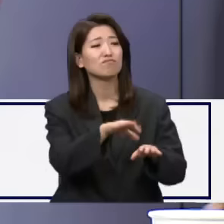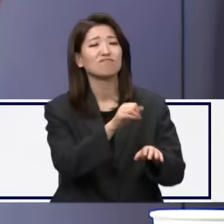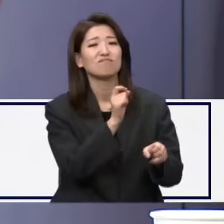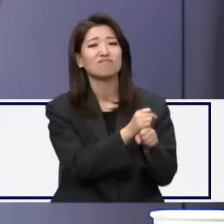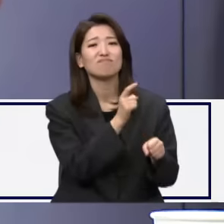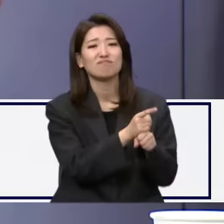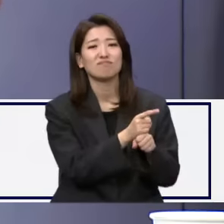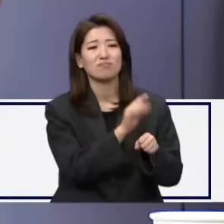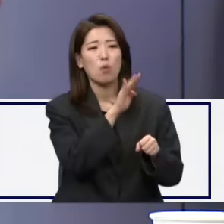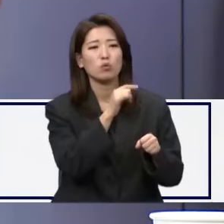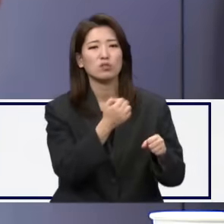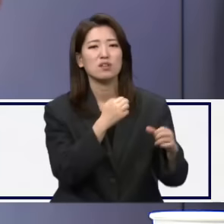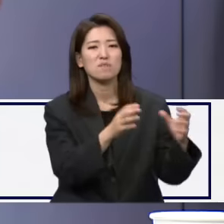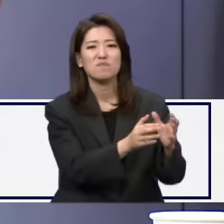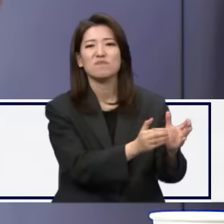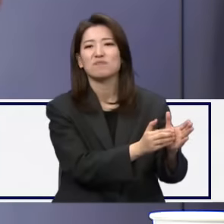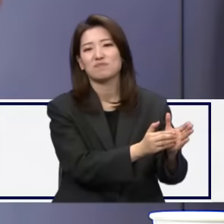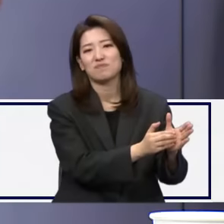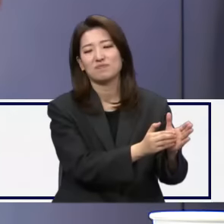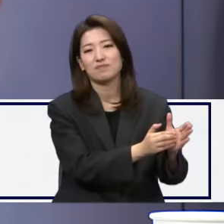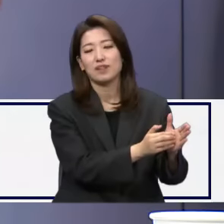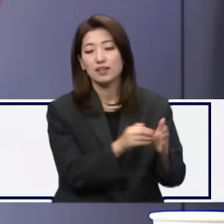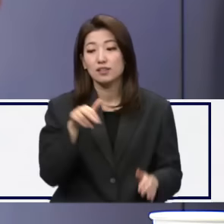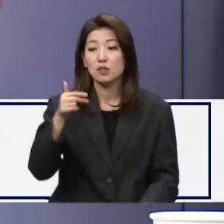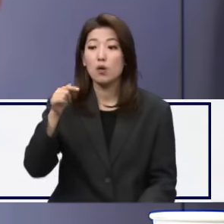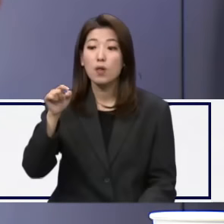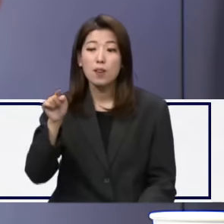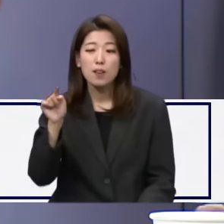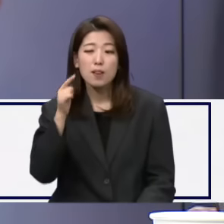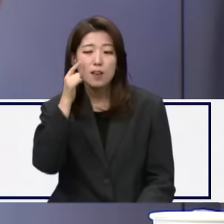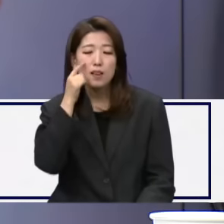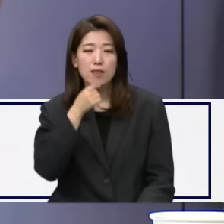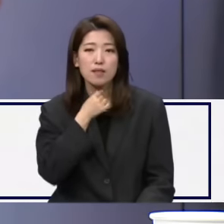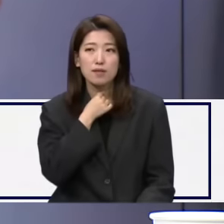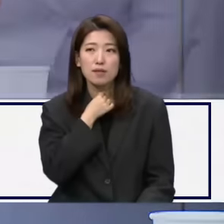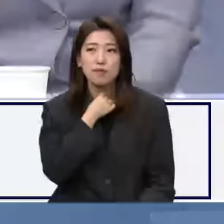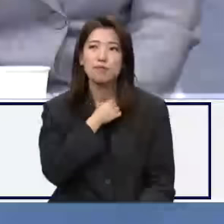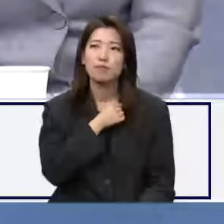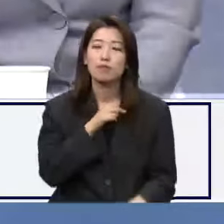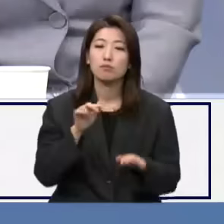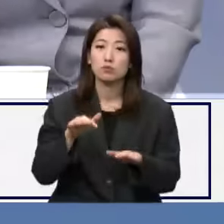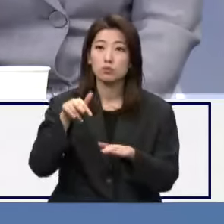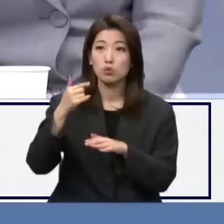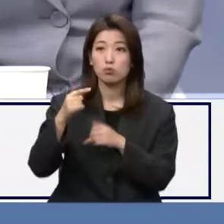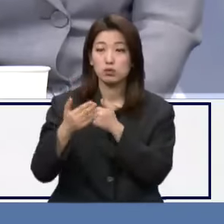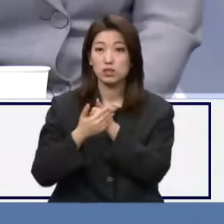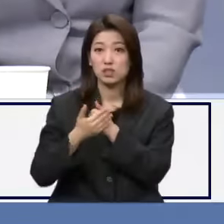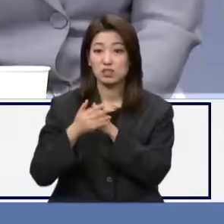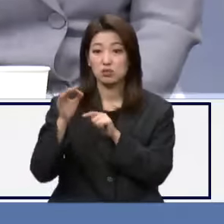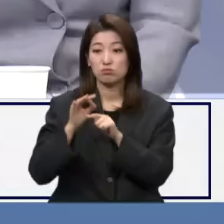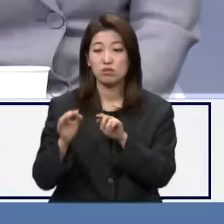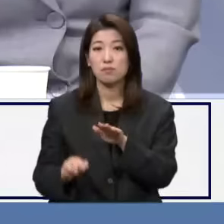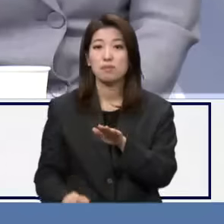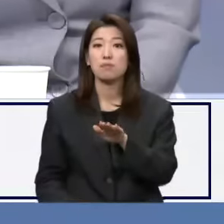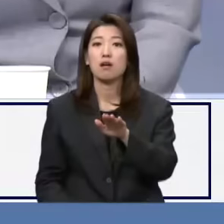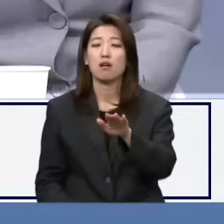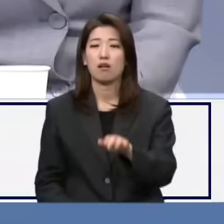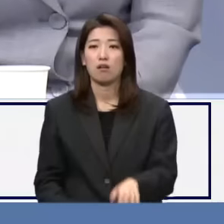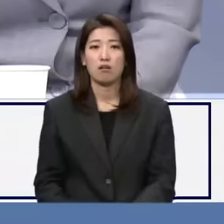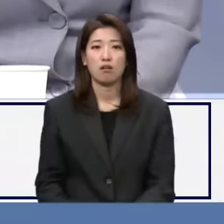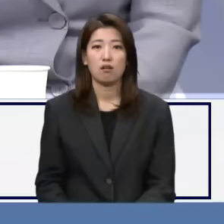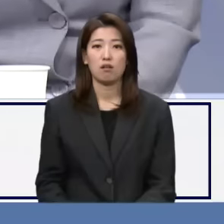혁신당이 어느 부분 틈새를 공략하느냐에 볼 필요가 있는데 유의미한 지지율이 나오고 있지 않습니까 지금 민주당과의 교차 투표